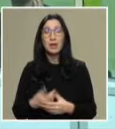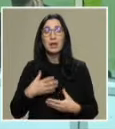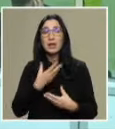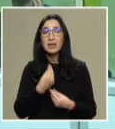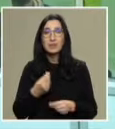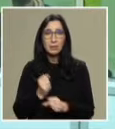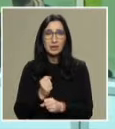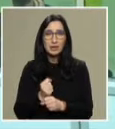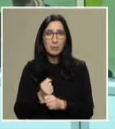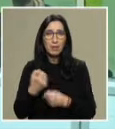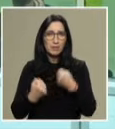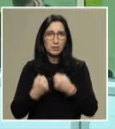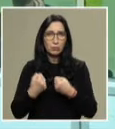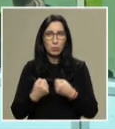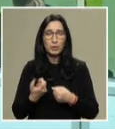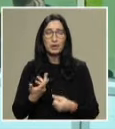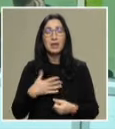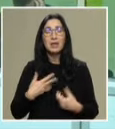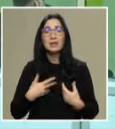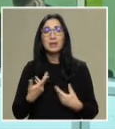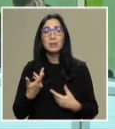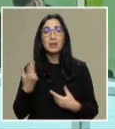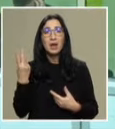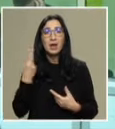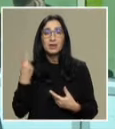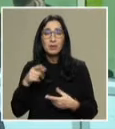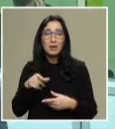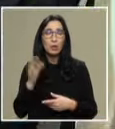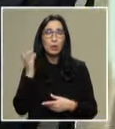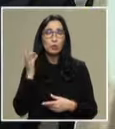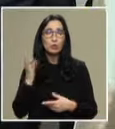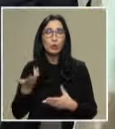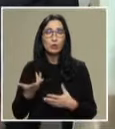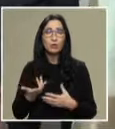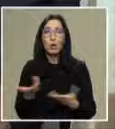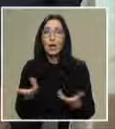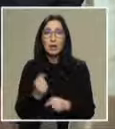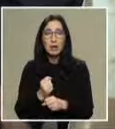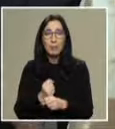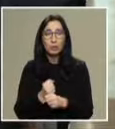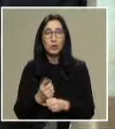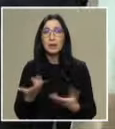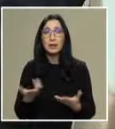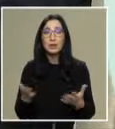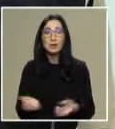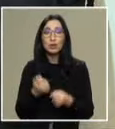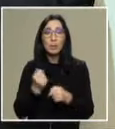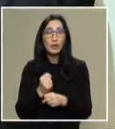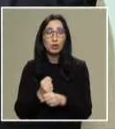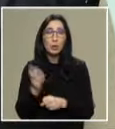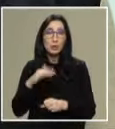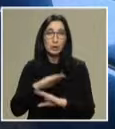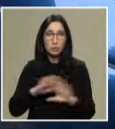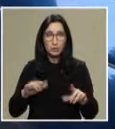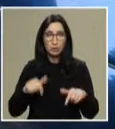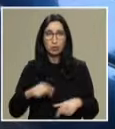се занимавам с автомобилите и исках да науча тяхното устройство, как са устроени и как работят. Къде би искал да се реализираш след като завършиш тази